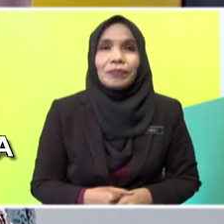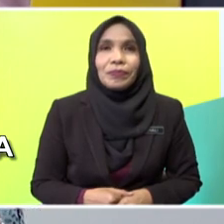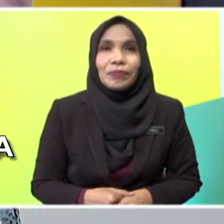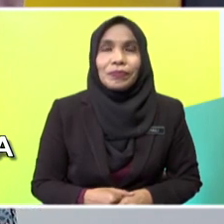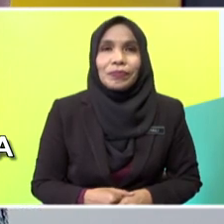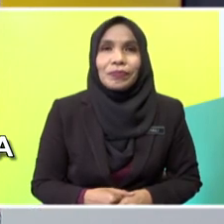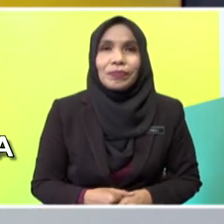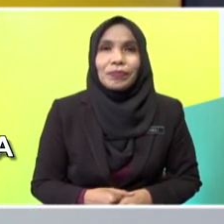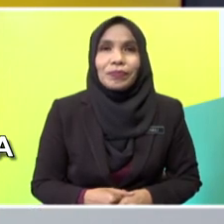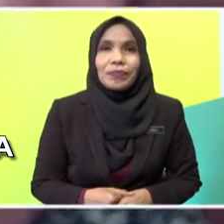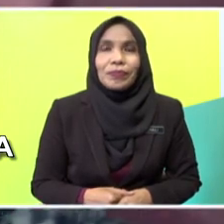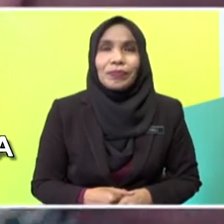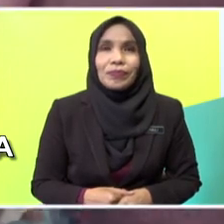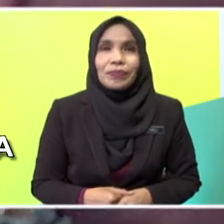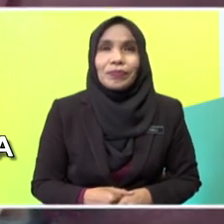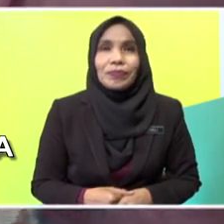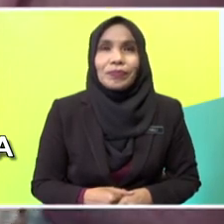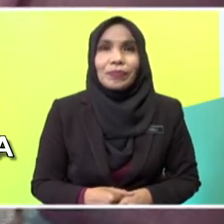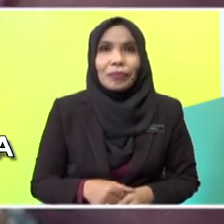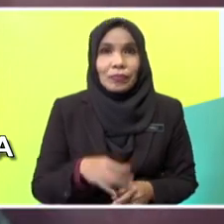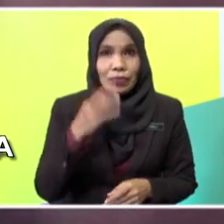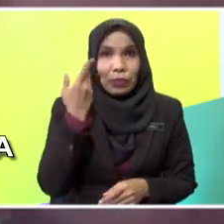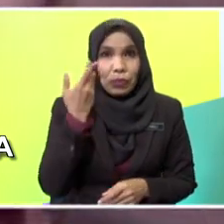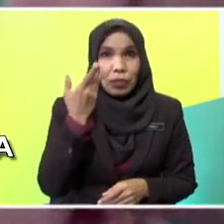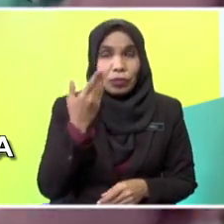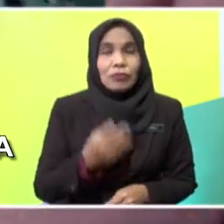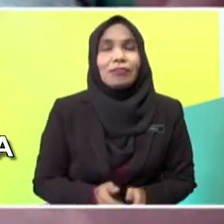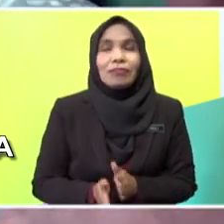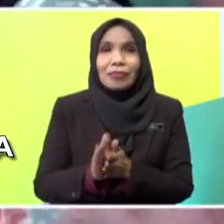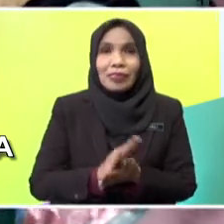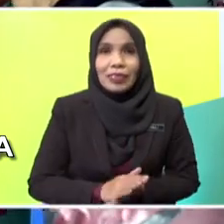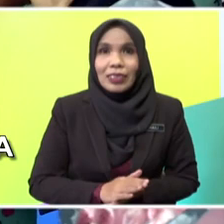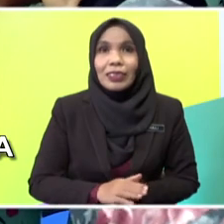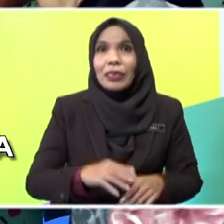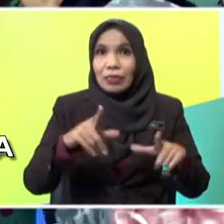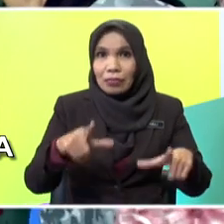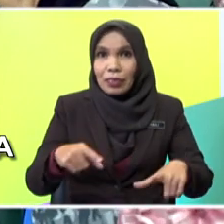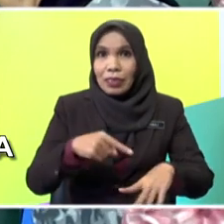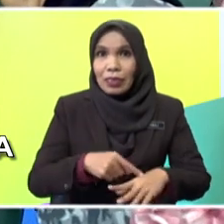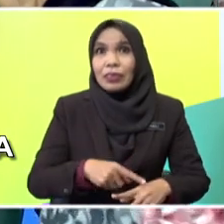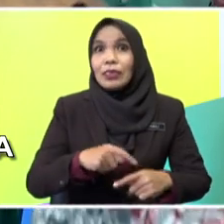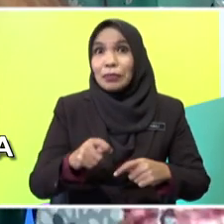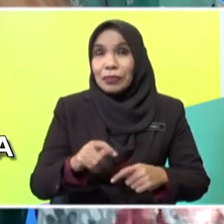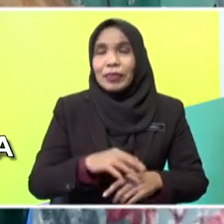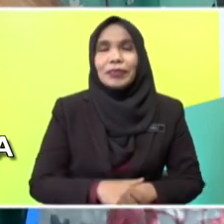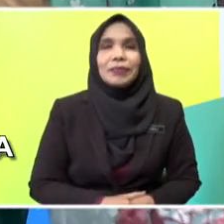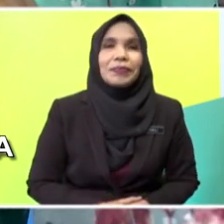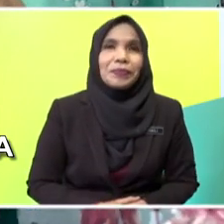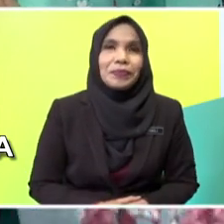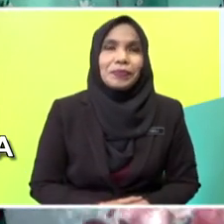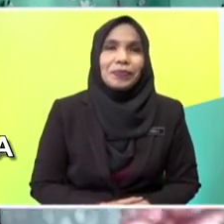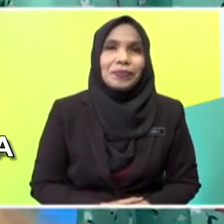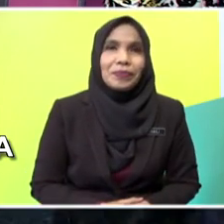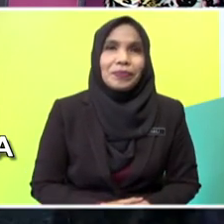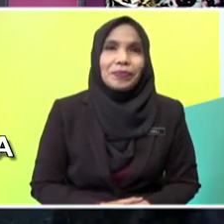malu, untuk letak di sini. Sebaiknya dia letak di sini. Tapi letaklah di tepi. Faham, cikgu? Bagus. Jadi